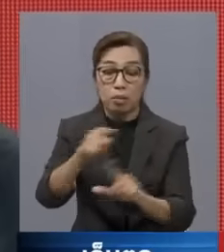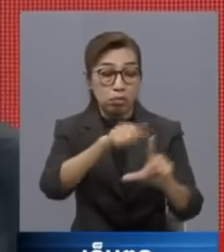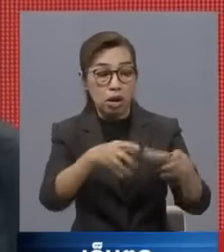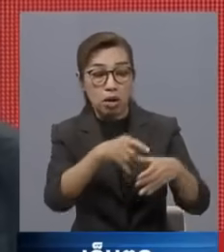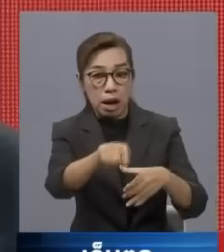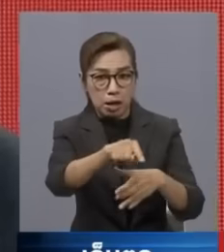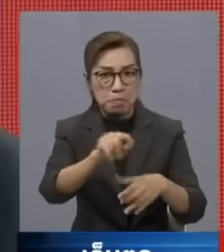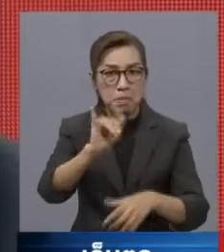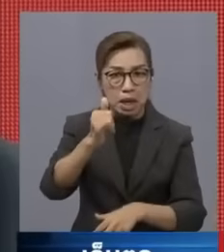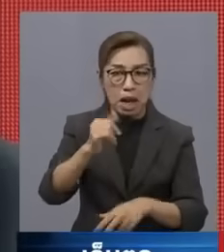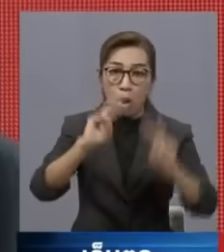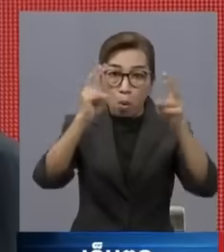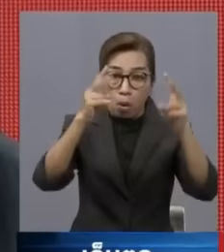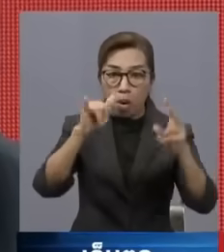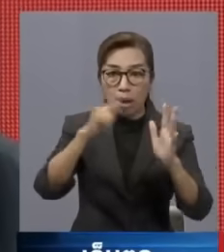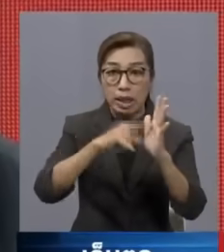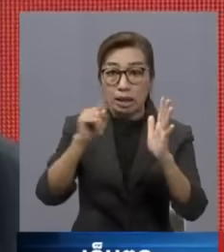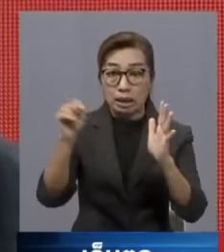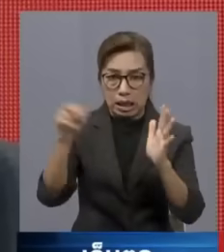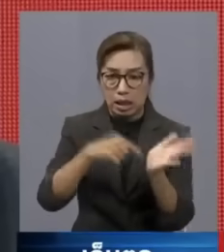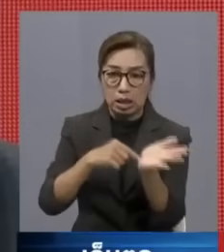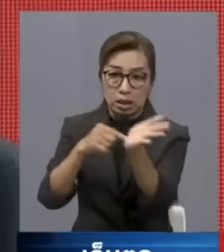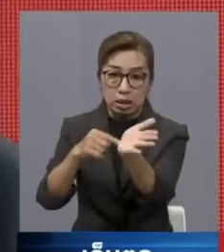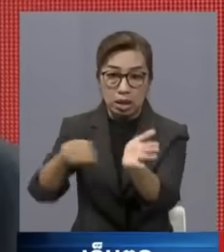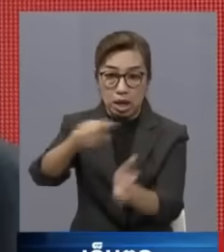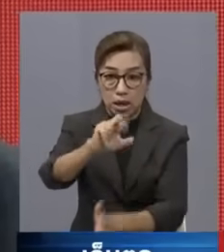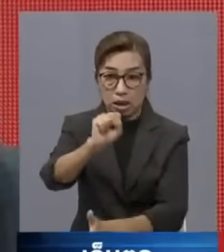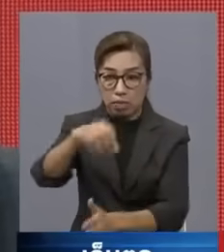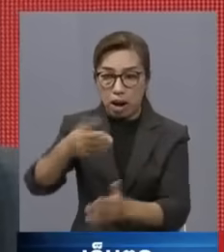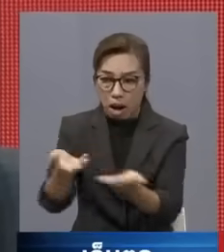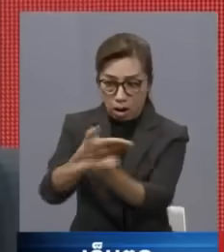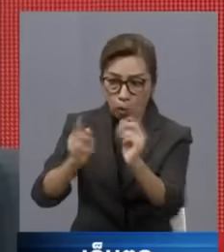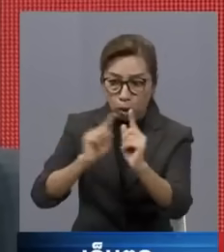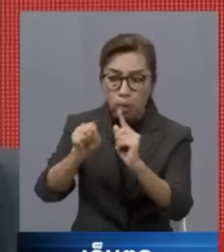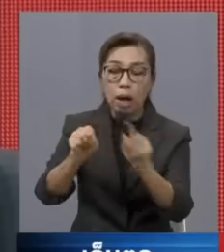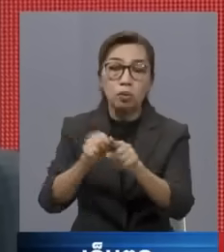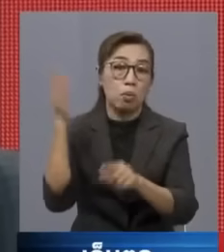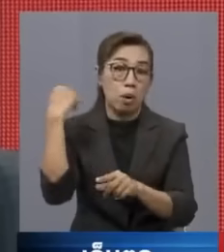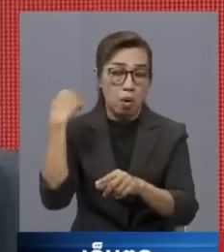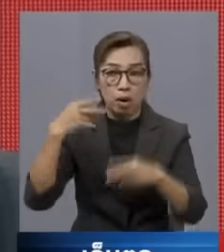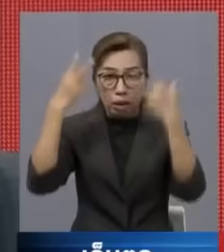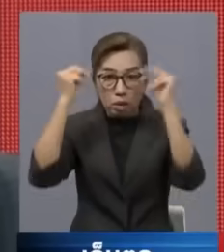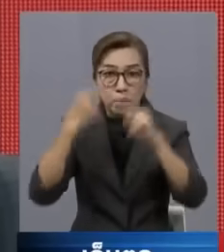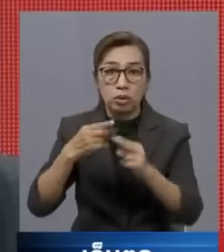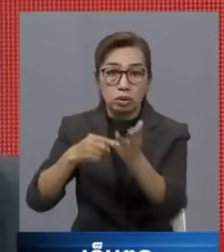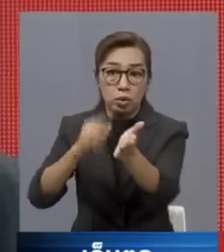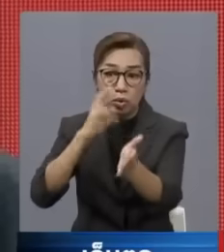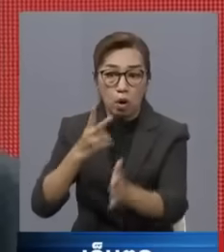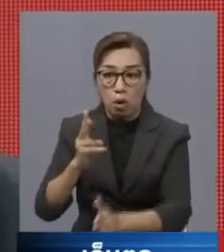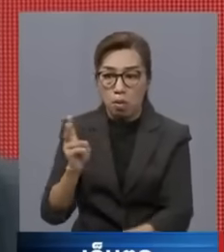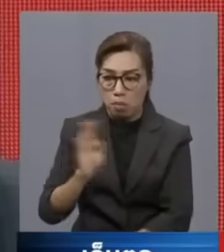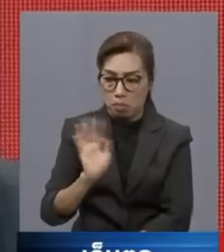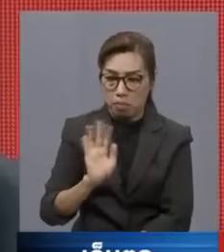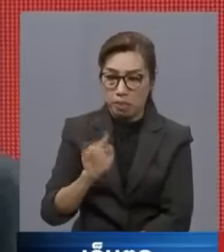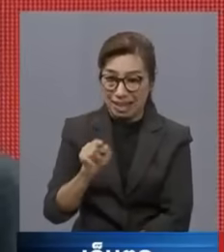จะเสนอยาติดทบทวนการที่มติรัฐสภาห้ามเสนอชื่อ candidateนายกซ้ำเมื่อศาลเมื่อวานนี้ไม่รับคำร้อง